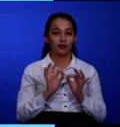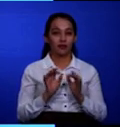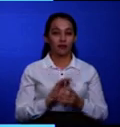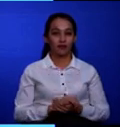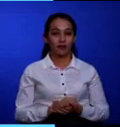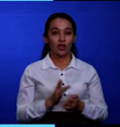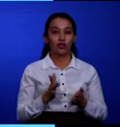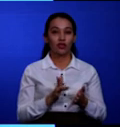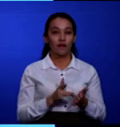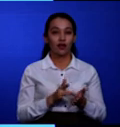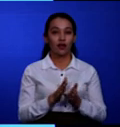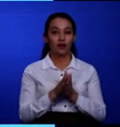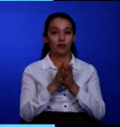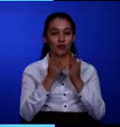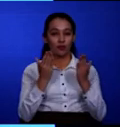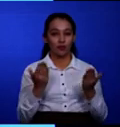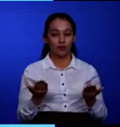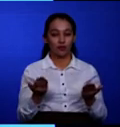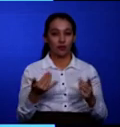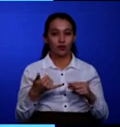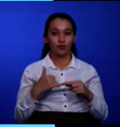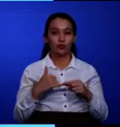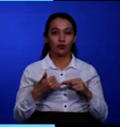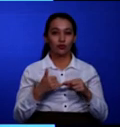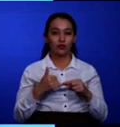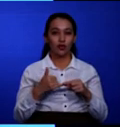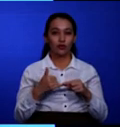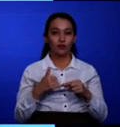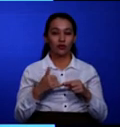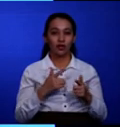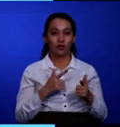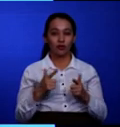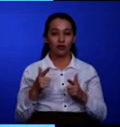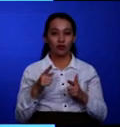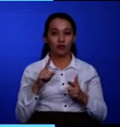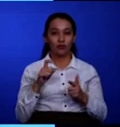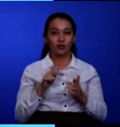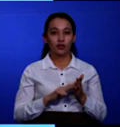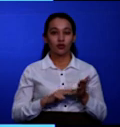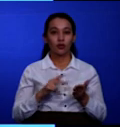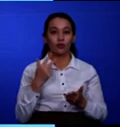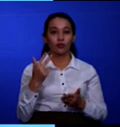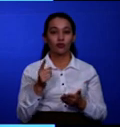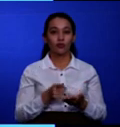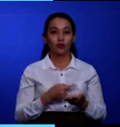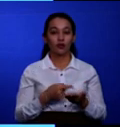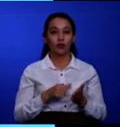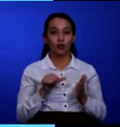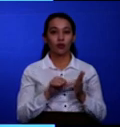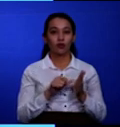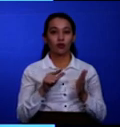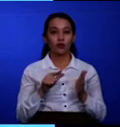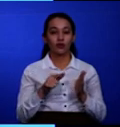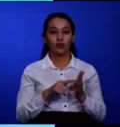Demak, daftarlarimizni ochamiz, ruchkalarimizni olamiz. Bizga 183-betdagi 6-7 misol